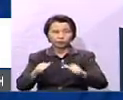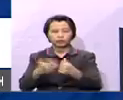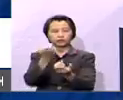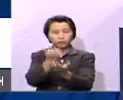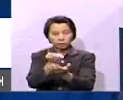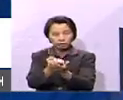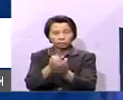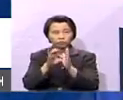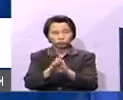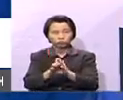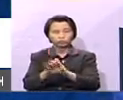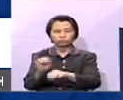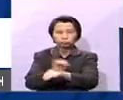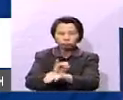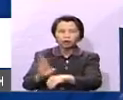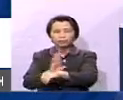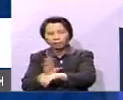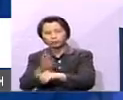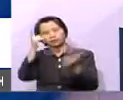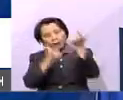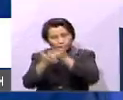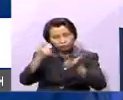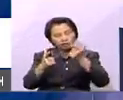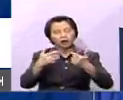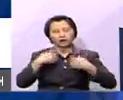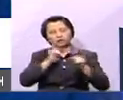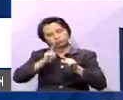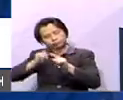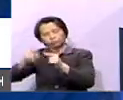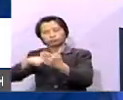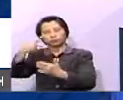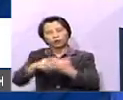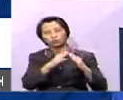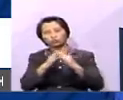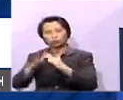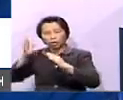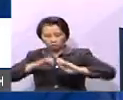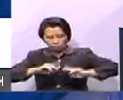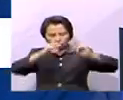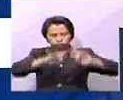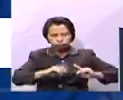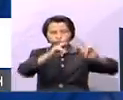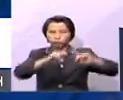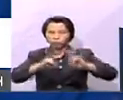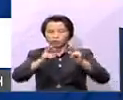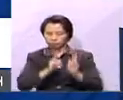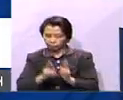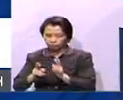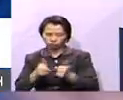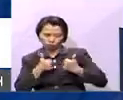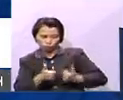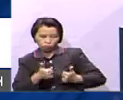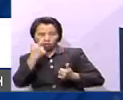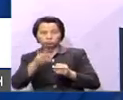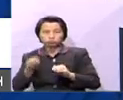ekonomi contoh Perindustrian perniagaan pelancongan ada banyak projek-projek perumahan yang akan dibangunkan perancangan potensi